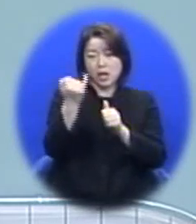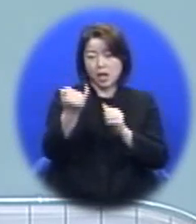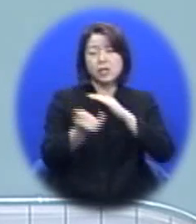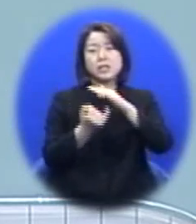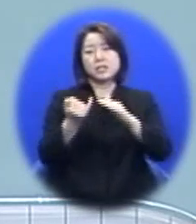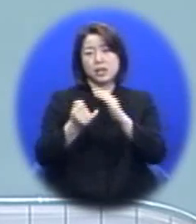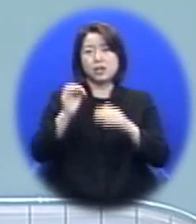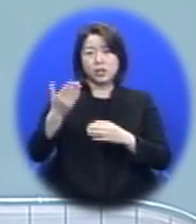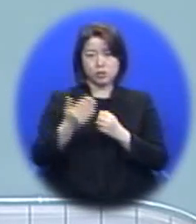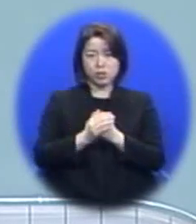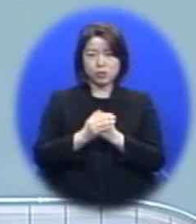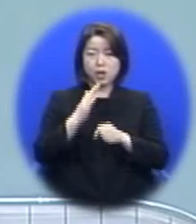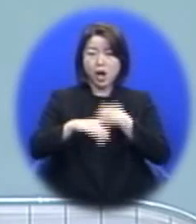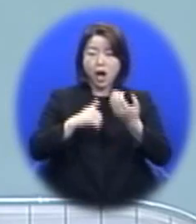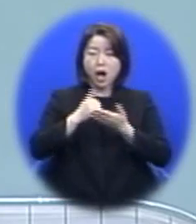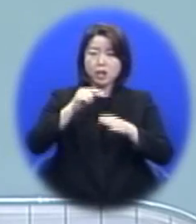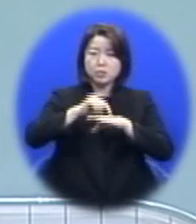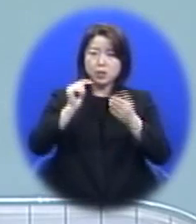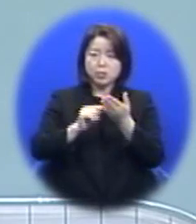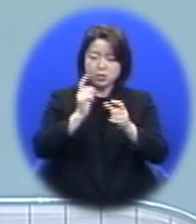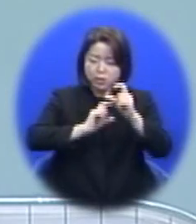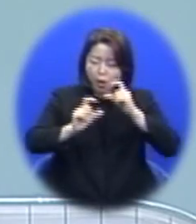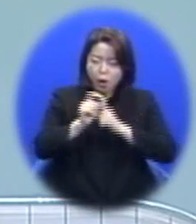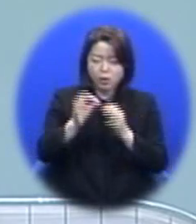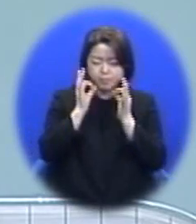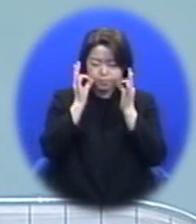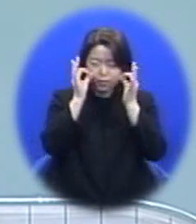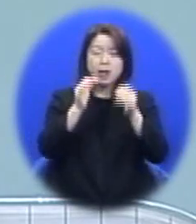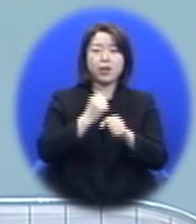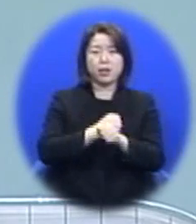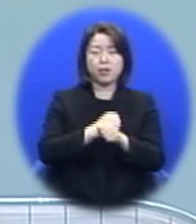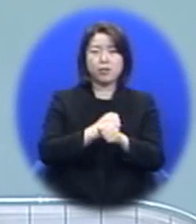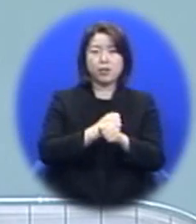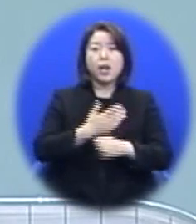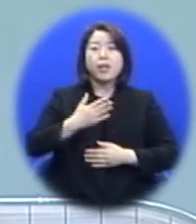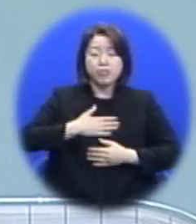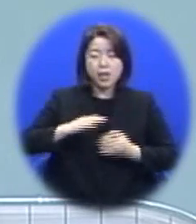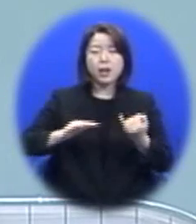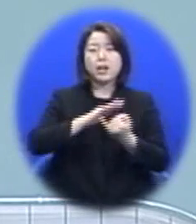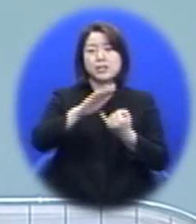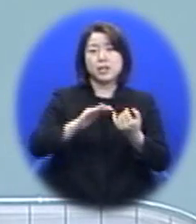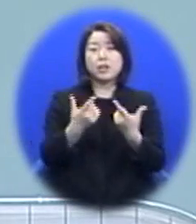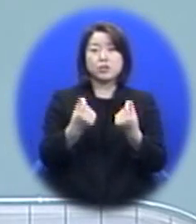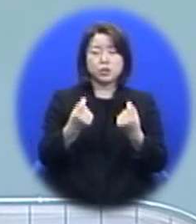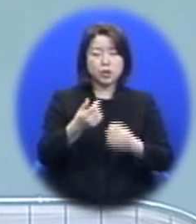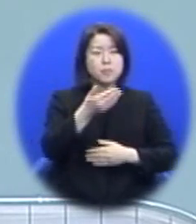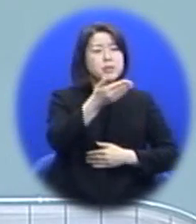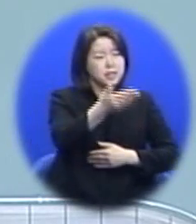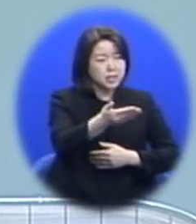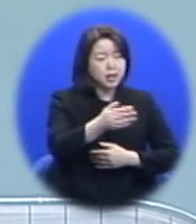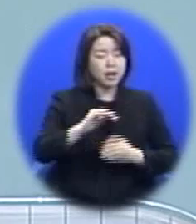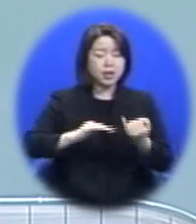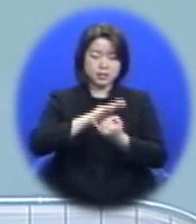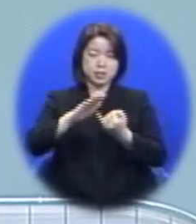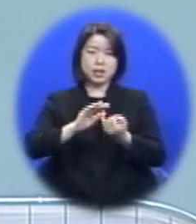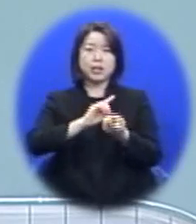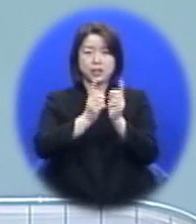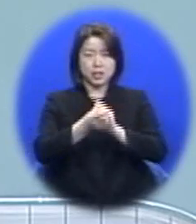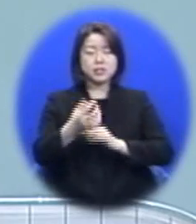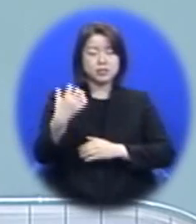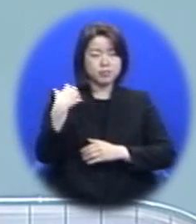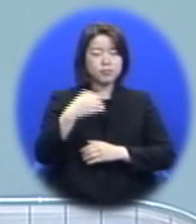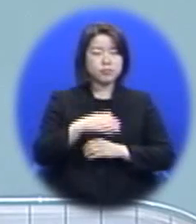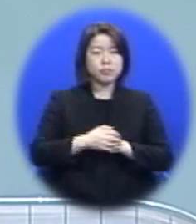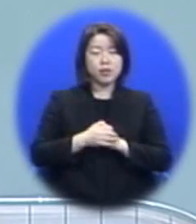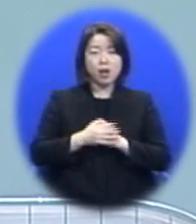하나님의 마음은 더 간절합니다. 내가 사랑한 것처럼 자네가 사랑해주게 얼마든지 할 수